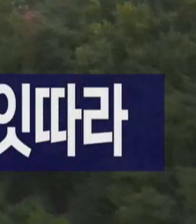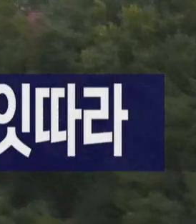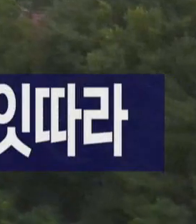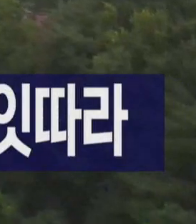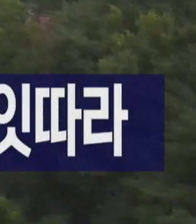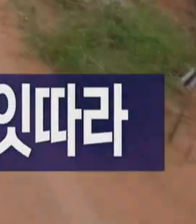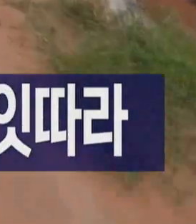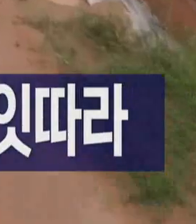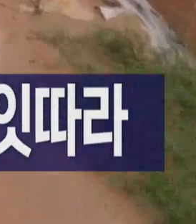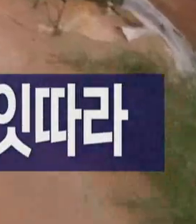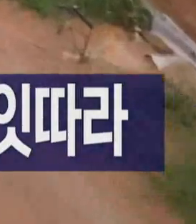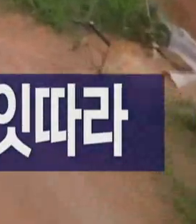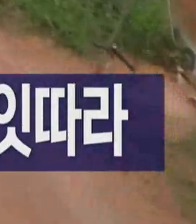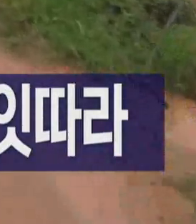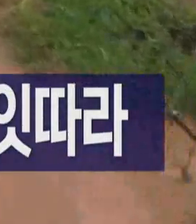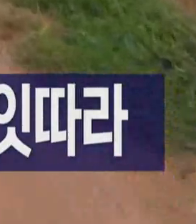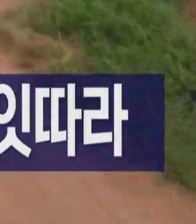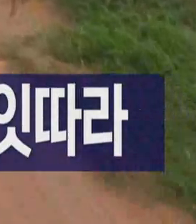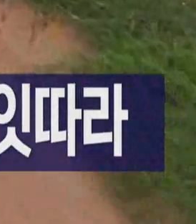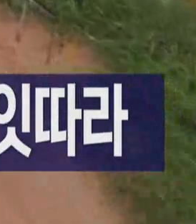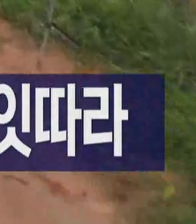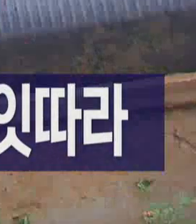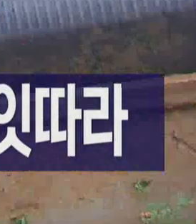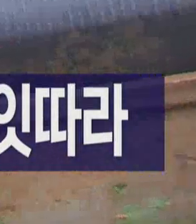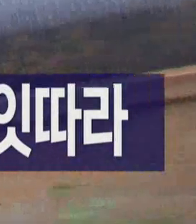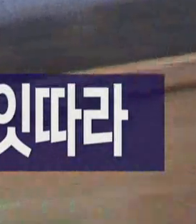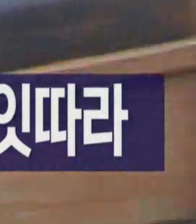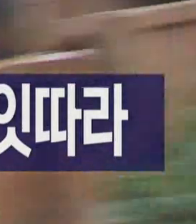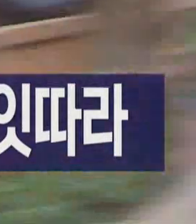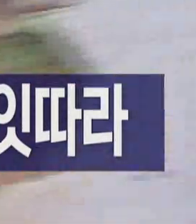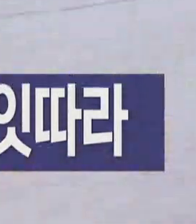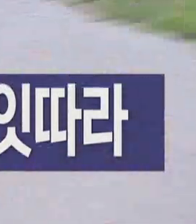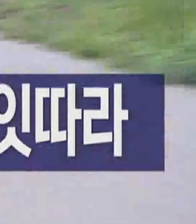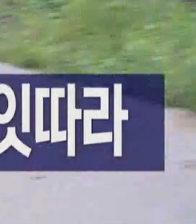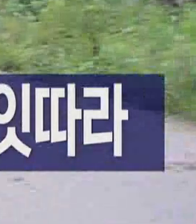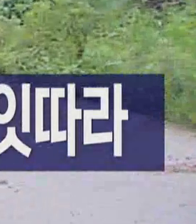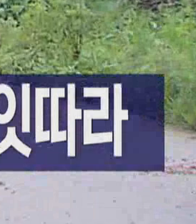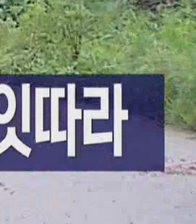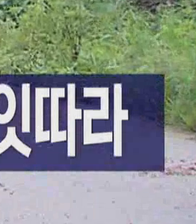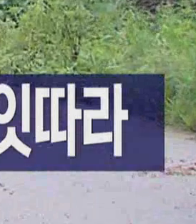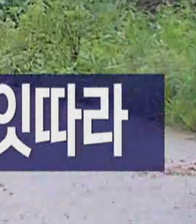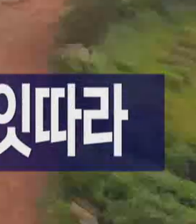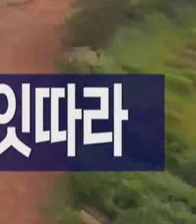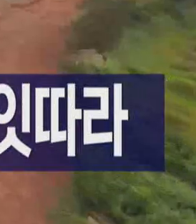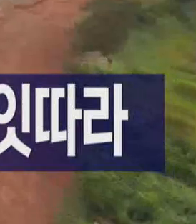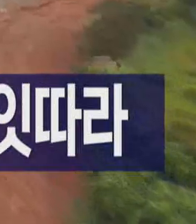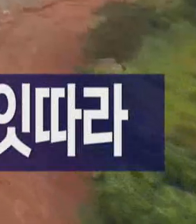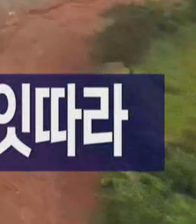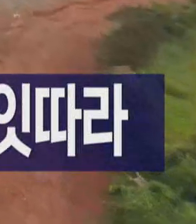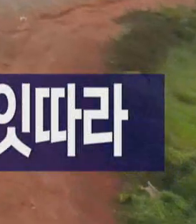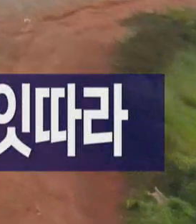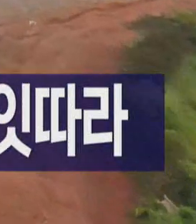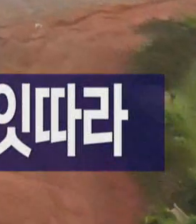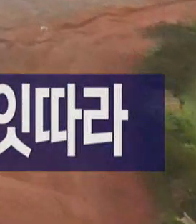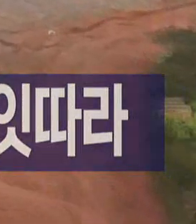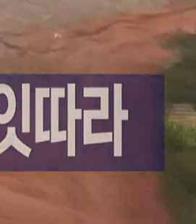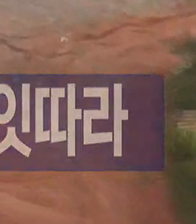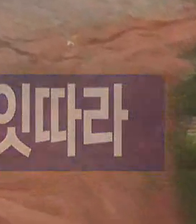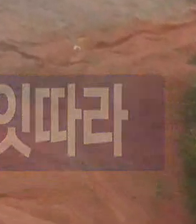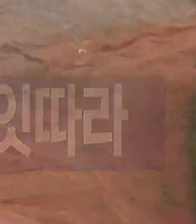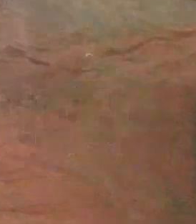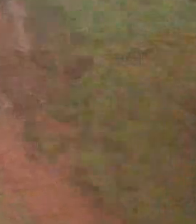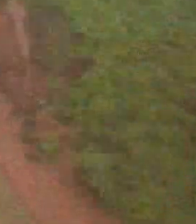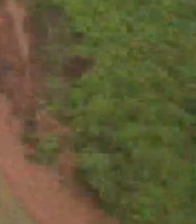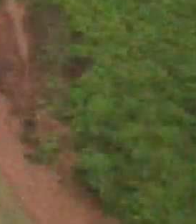태풍 오마이스가 지역 곳곳에도 피해를 입혔습니다. 고흥 태양광 발전부지에서 폭우로 토사가 밀려왔는가 하면 수확기